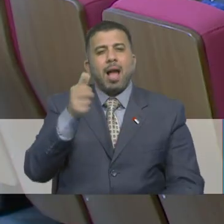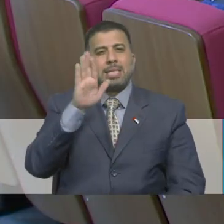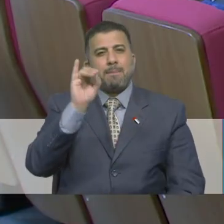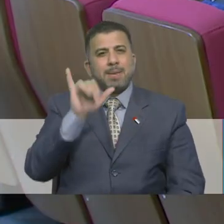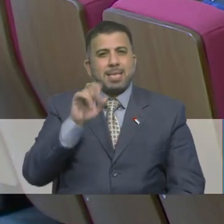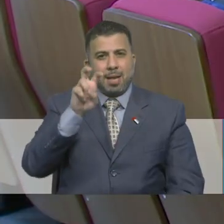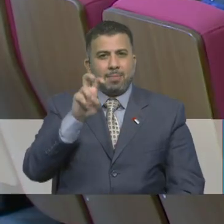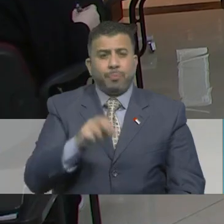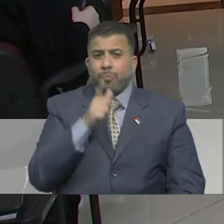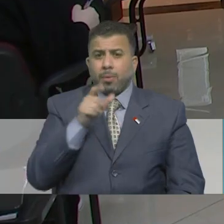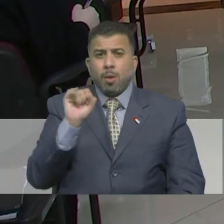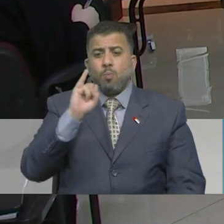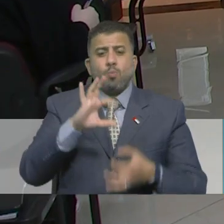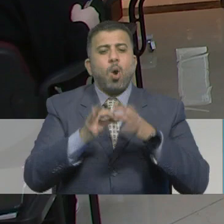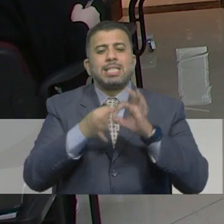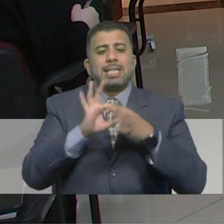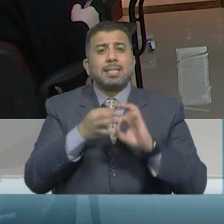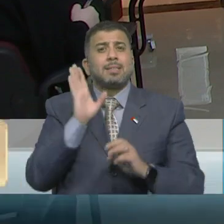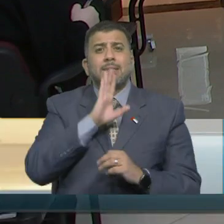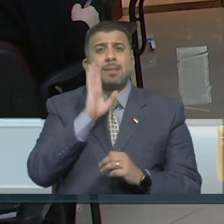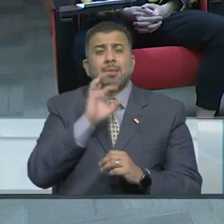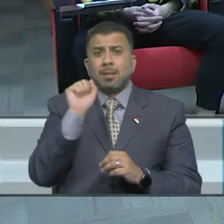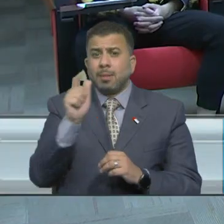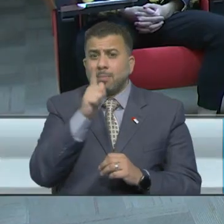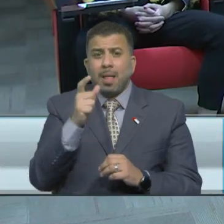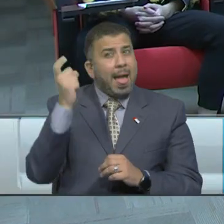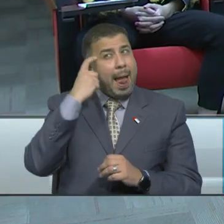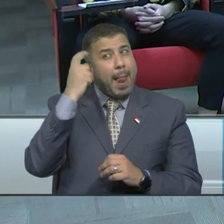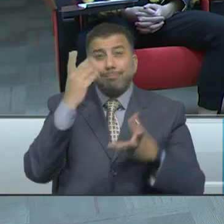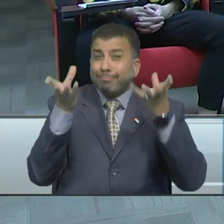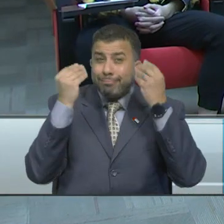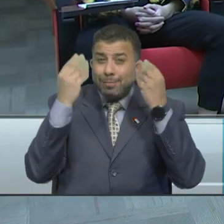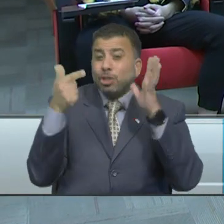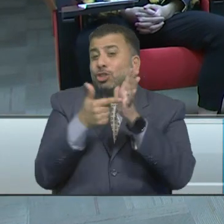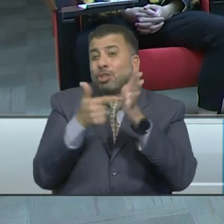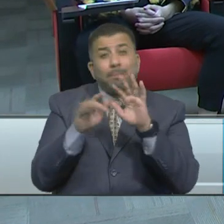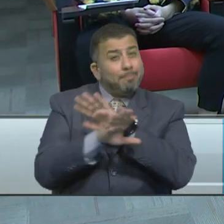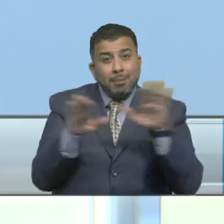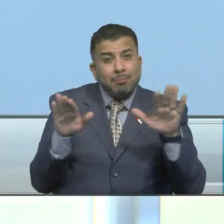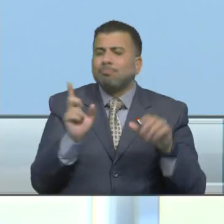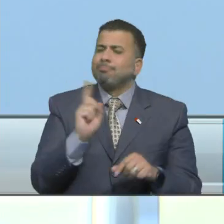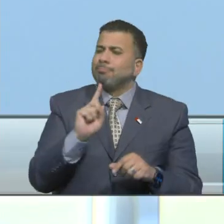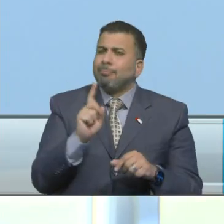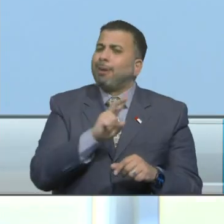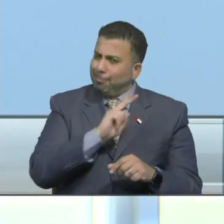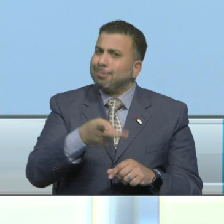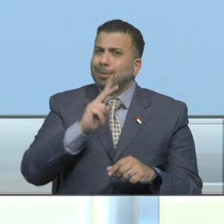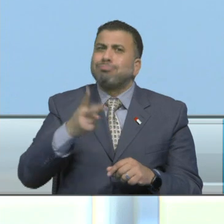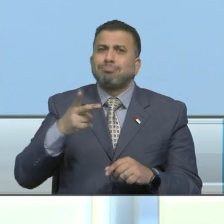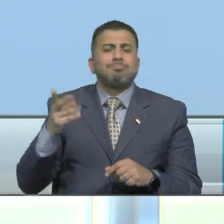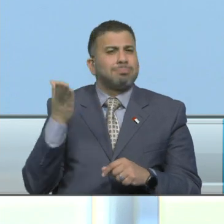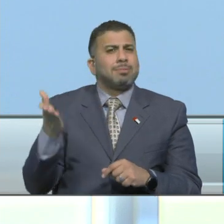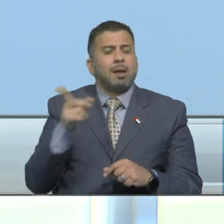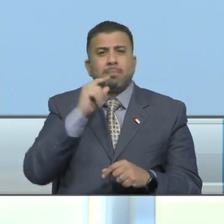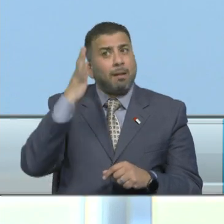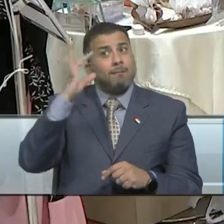لا تعتبر المؤسسات التعليمية رافداً للعلم فقط، بل أخذت على عاتقها إبراز